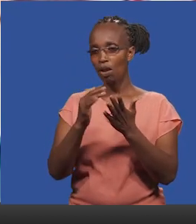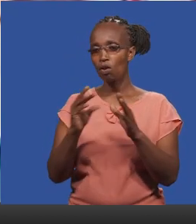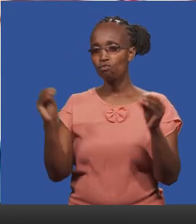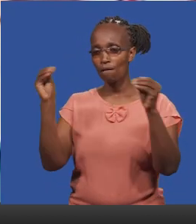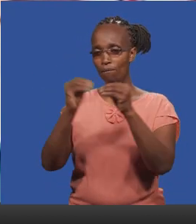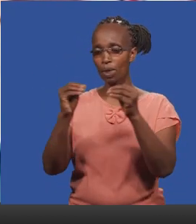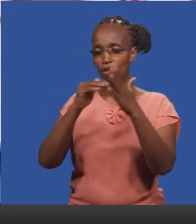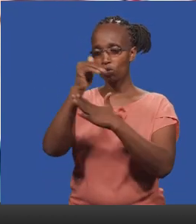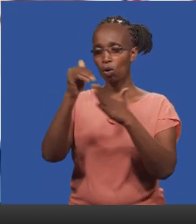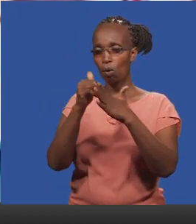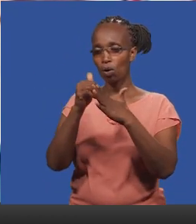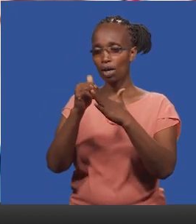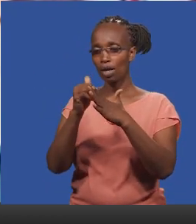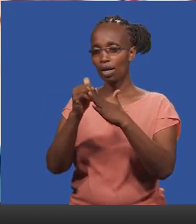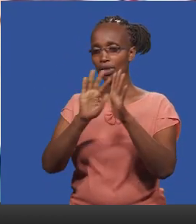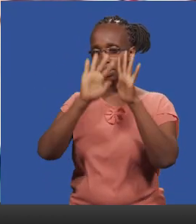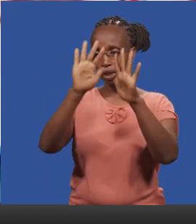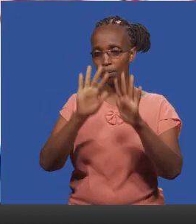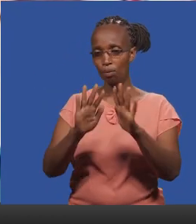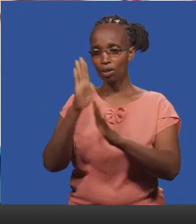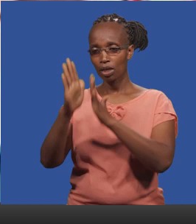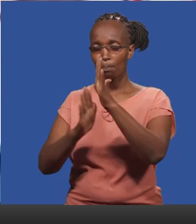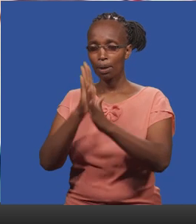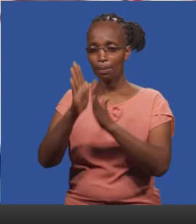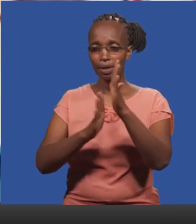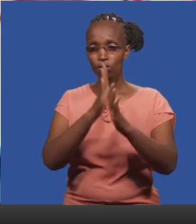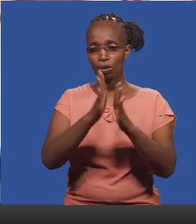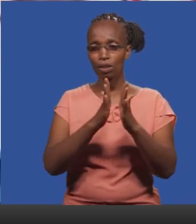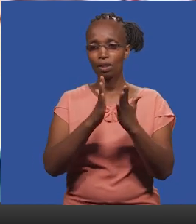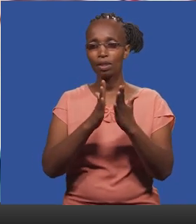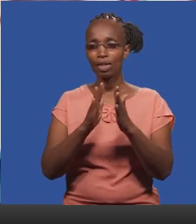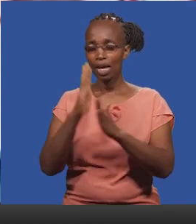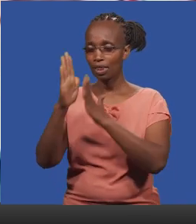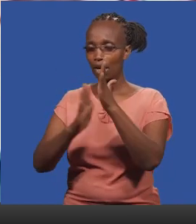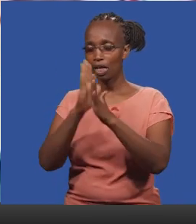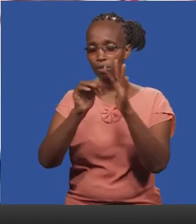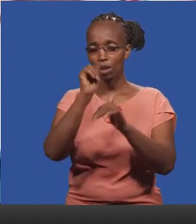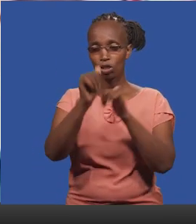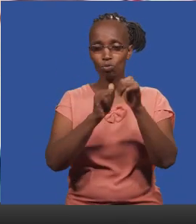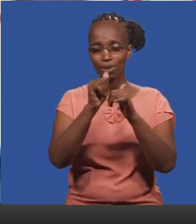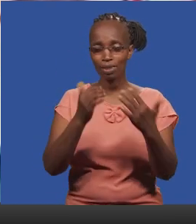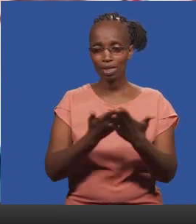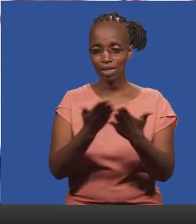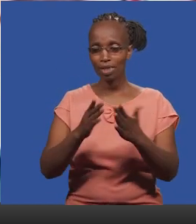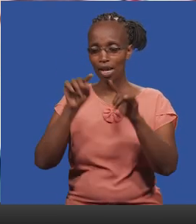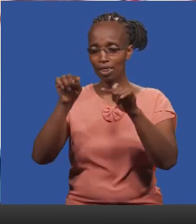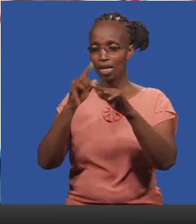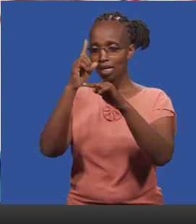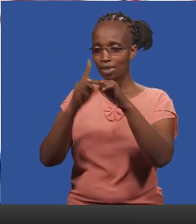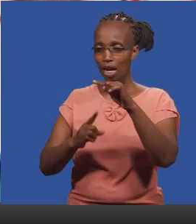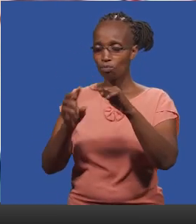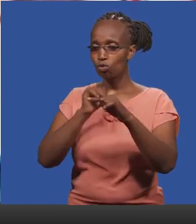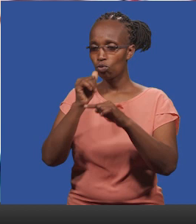because we have made all the necessary preparations and according to the arrangement we have this year, we don't